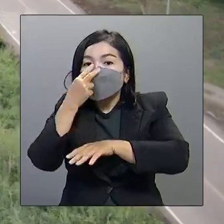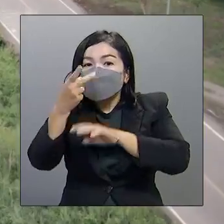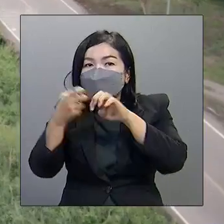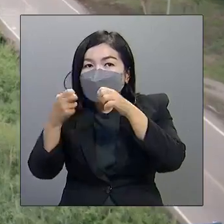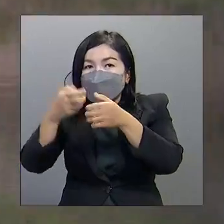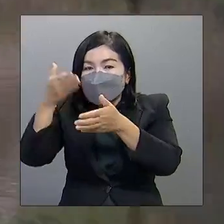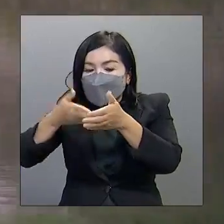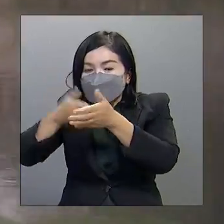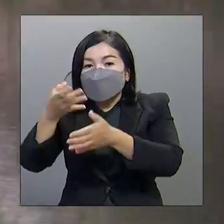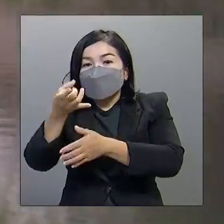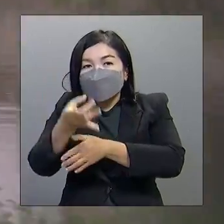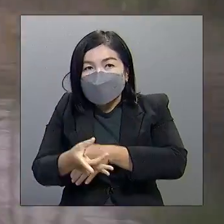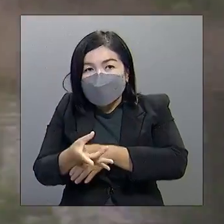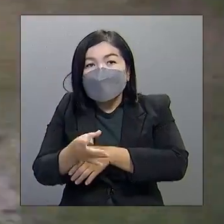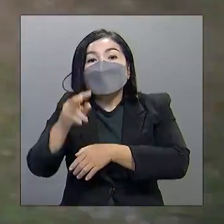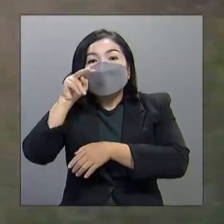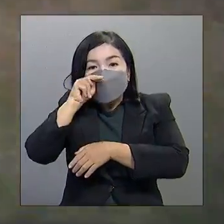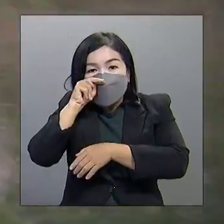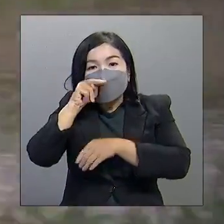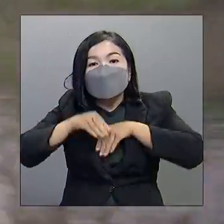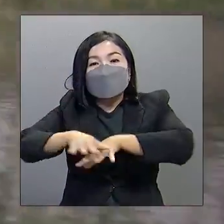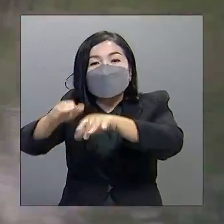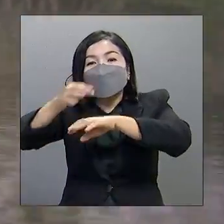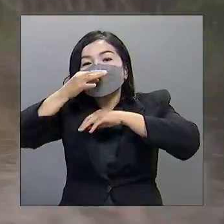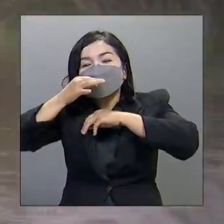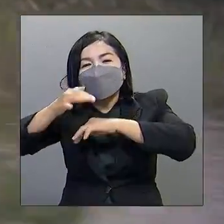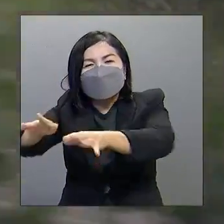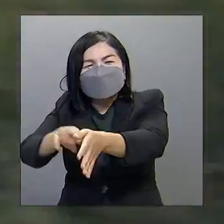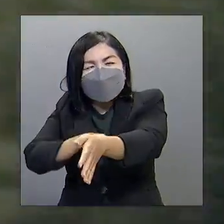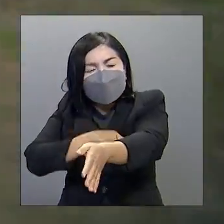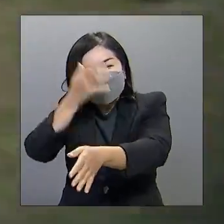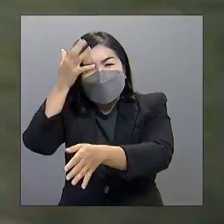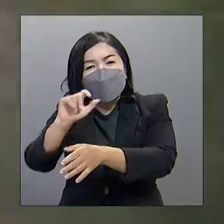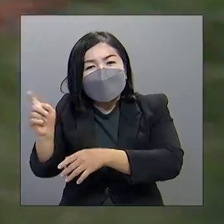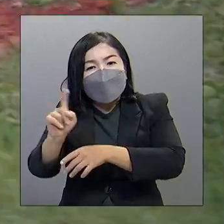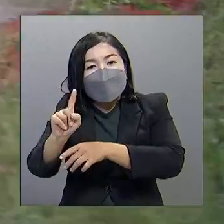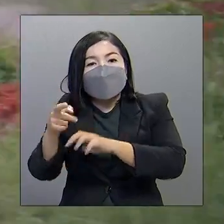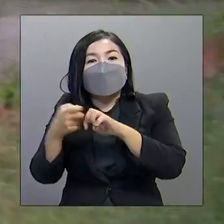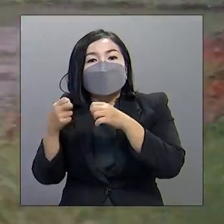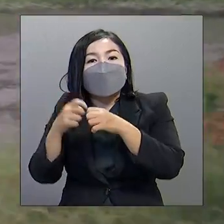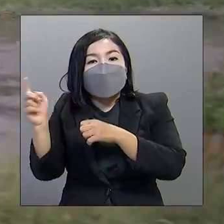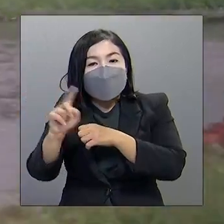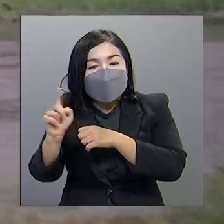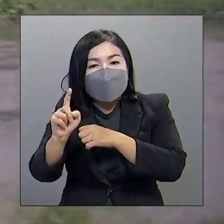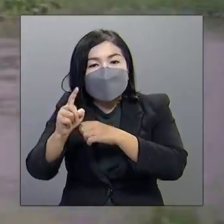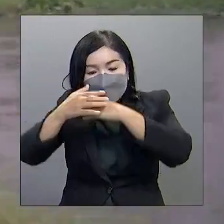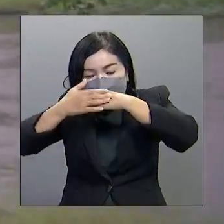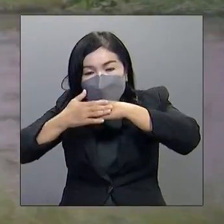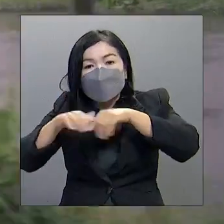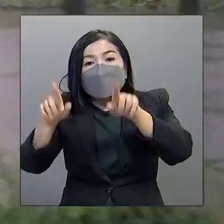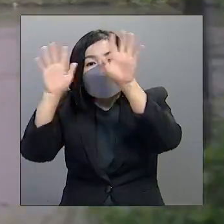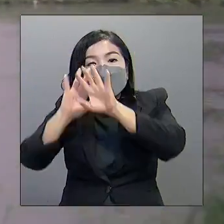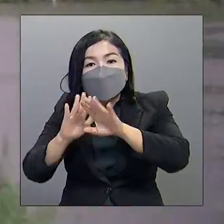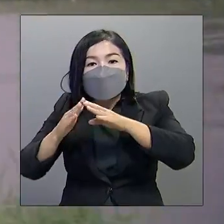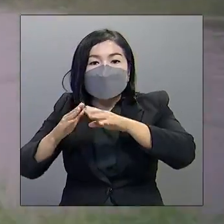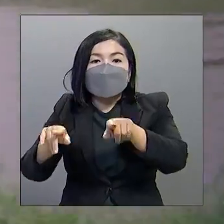คัญอีกอย่างนึงครับที่ทำให้น้ำเดินทางออกทะเลได้ช้ามากๆนั่นก็คือสิ่งที่เรียกว่าขอบกระทะซึ่งอยู่ในคล